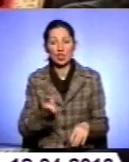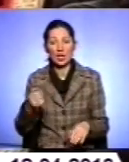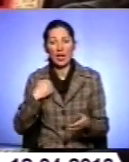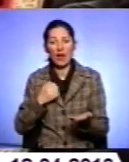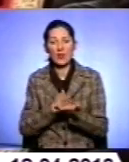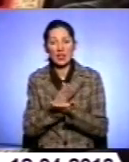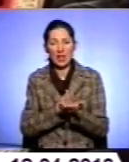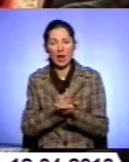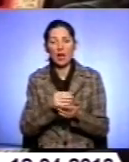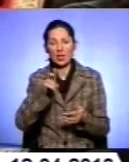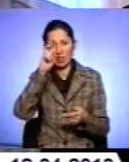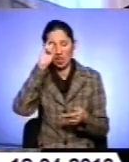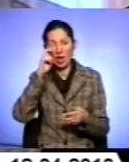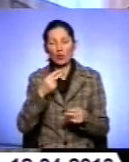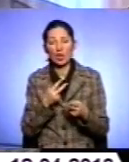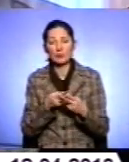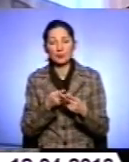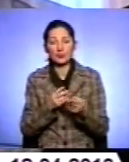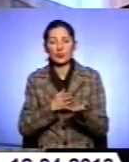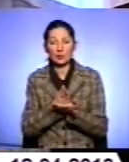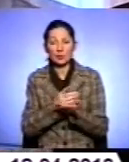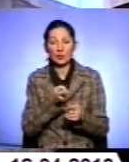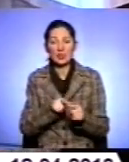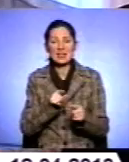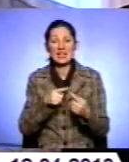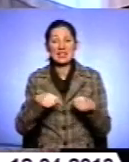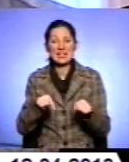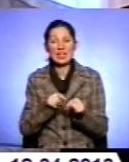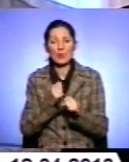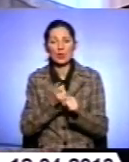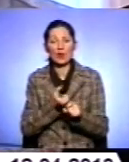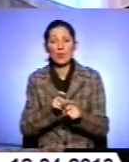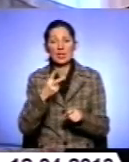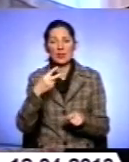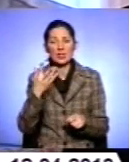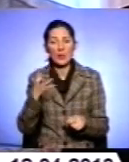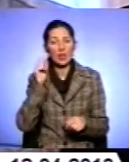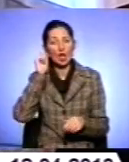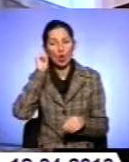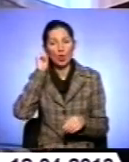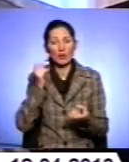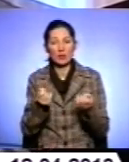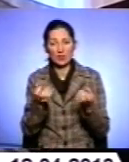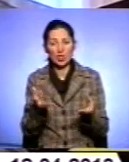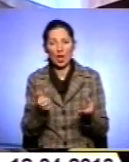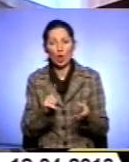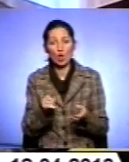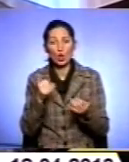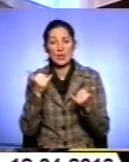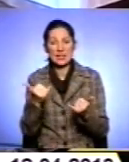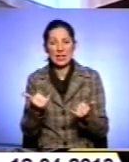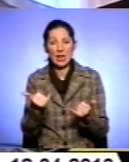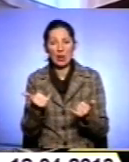Державної пенітенціарної служби. В цій системі я працював більше 25 років. Звичайно, що зараз,